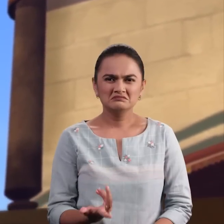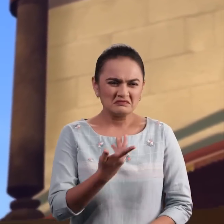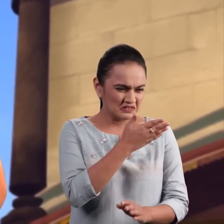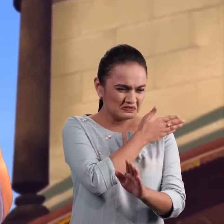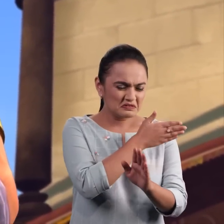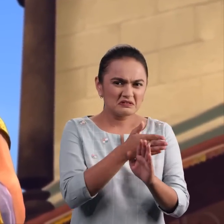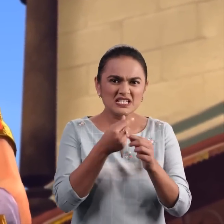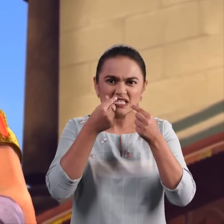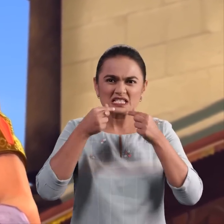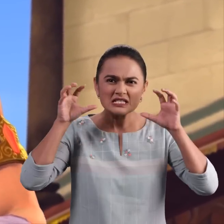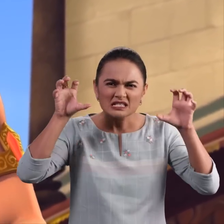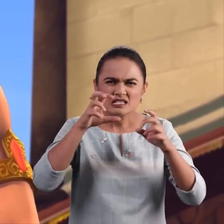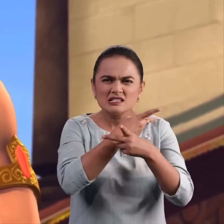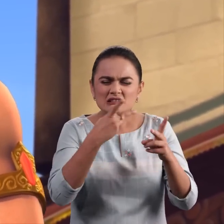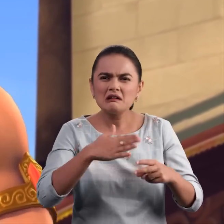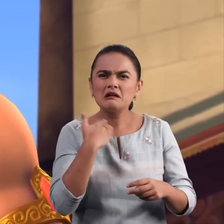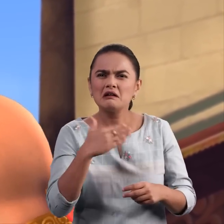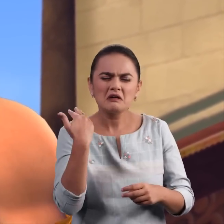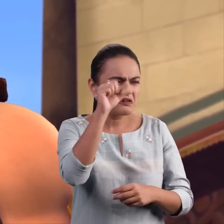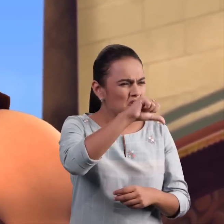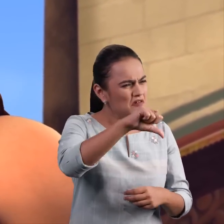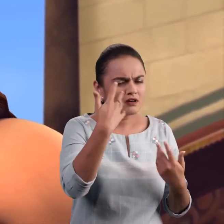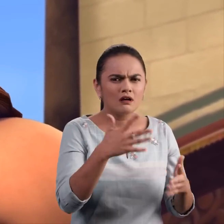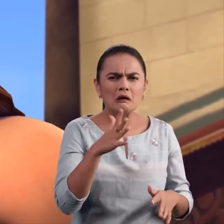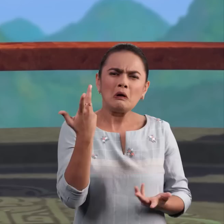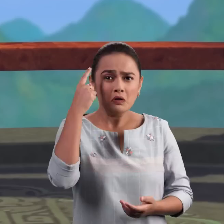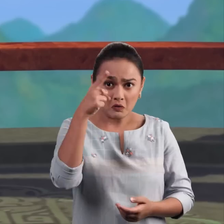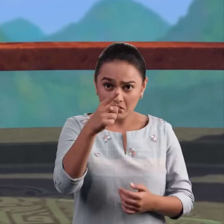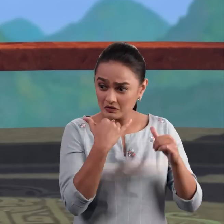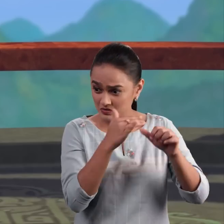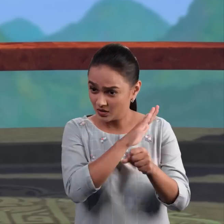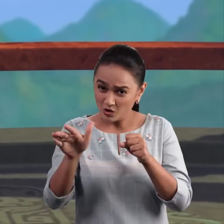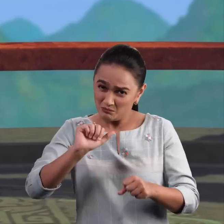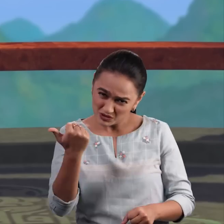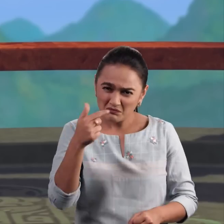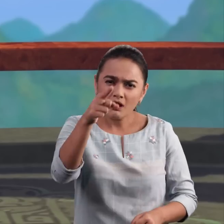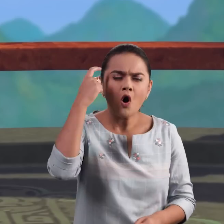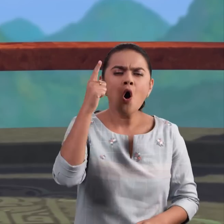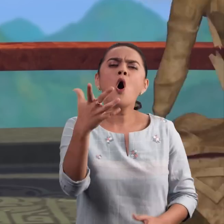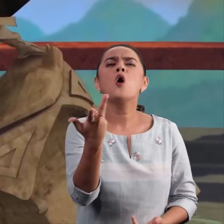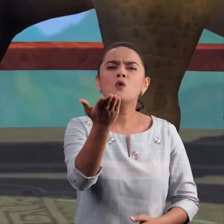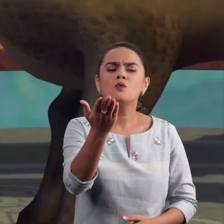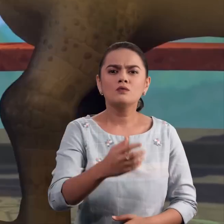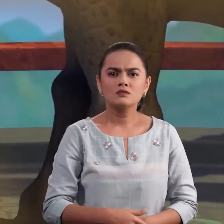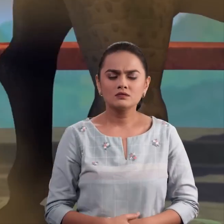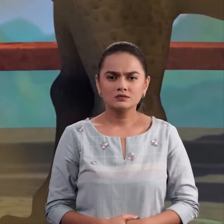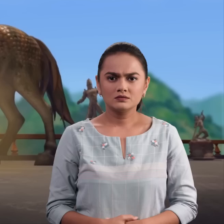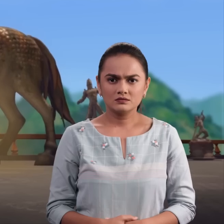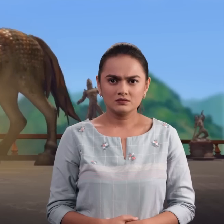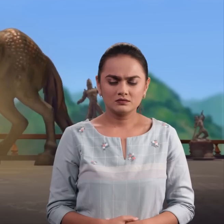सभी असुर इस प्रयास में प्राणों से हाथ धो बैठे। तुम्हें क्यों लगता है कि तुम मेरे काल को मारने में सफल हो गए?